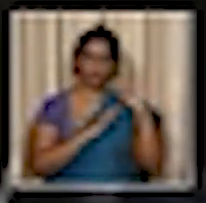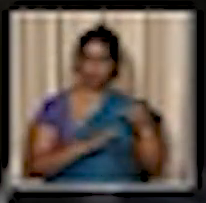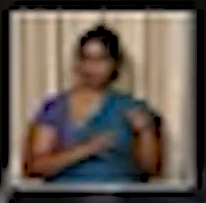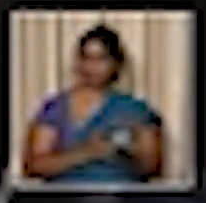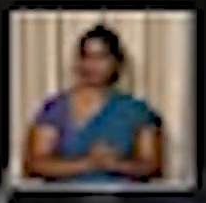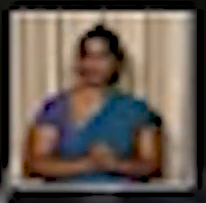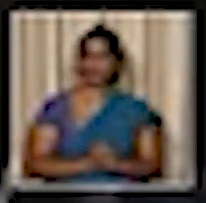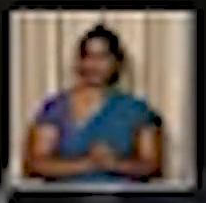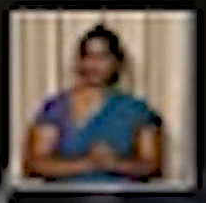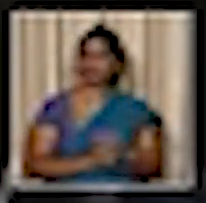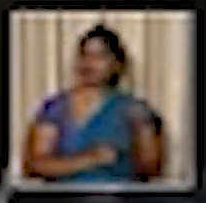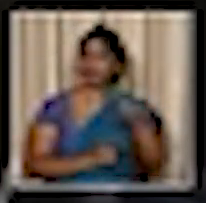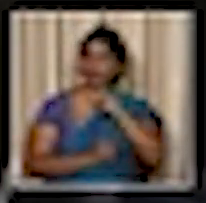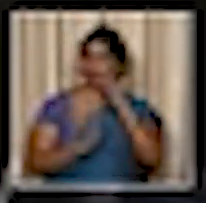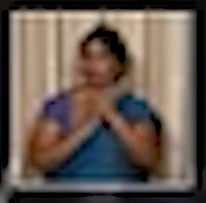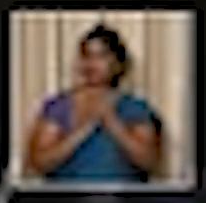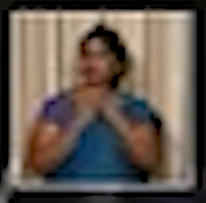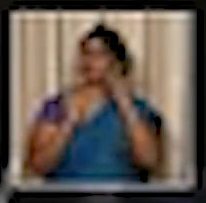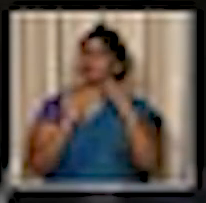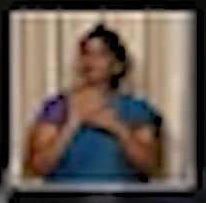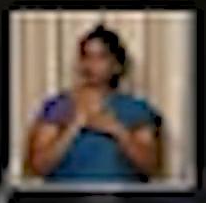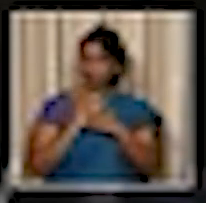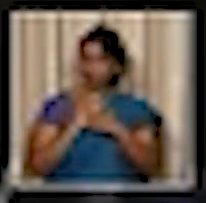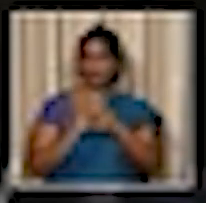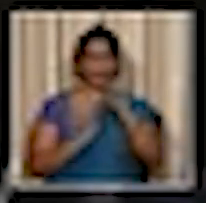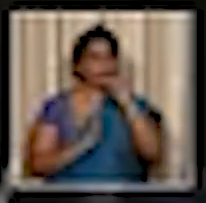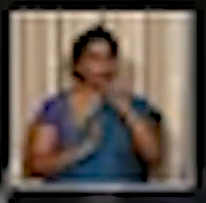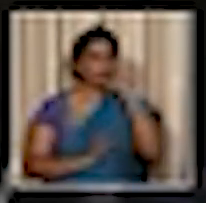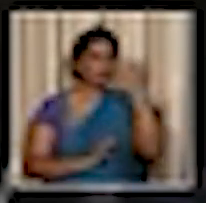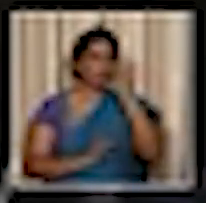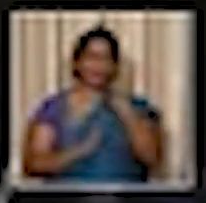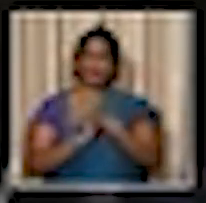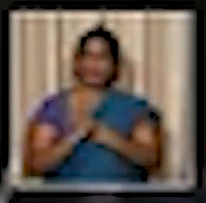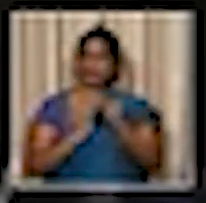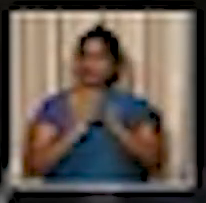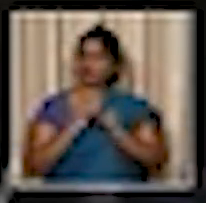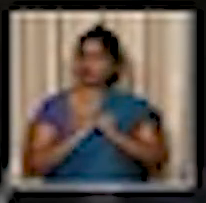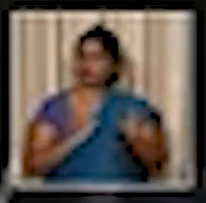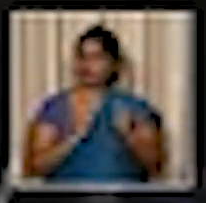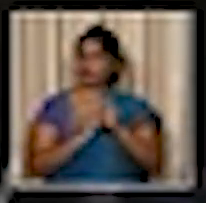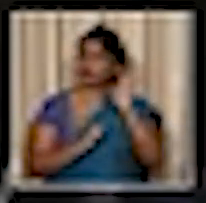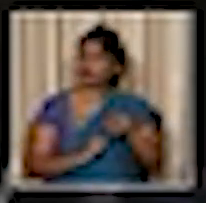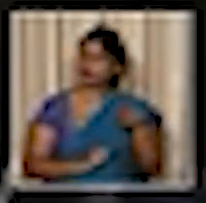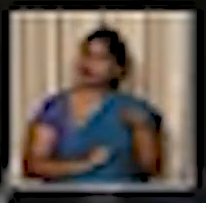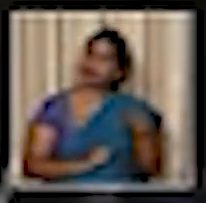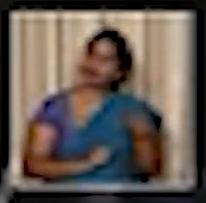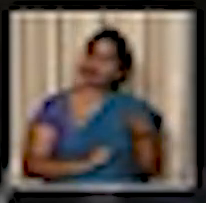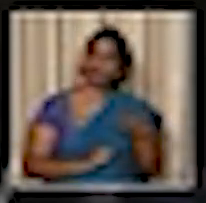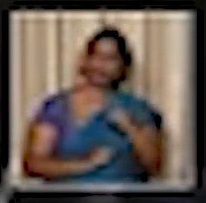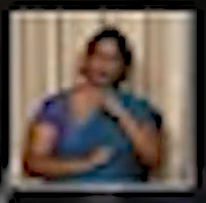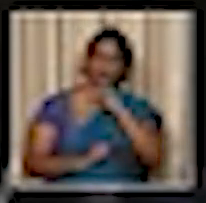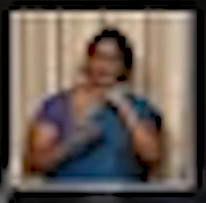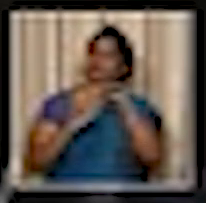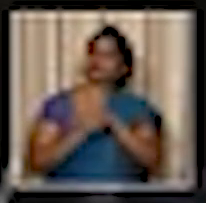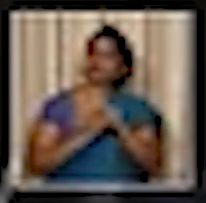වේ. ඉහත කී කාරණා පිළිබඳව සත්‍ය සොයා බලා නීතිමය පියවර ගැනීමට කටයුතු කිරීම අධිකරණ